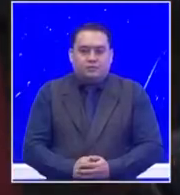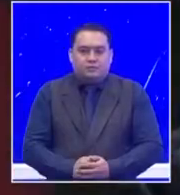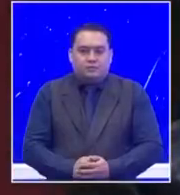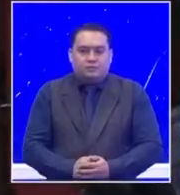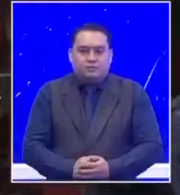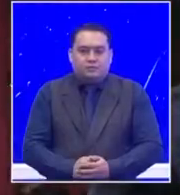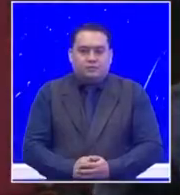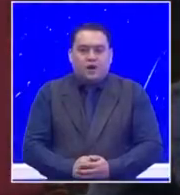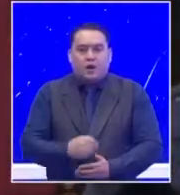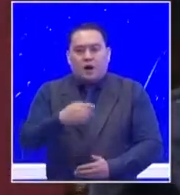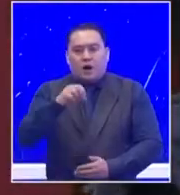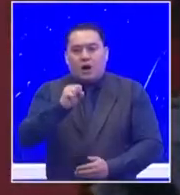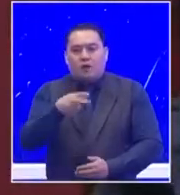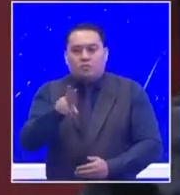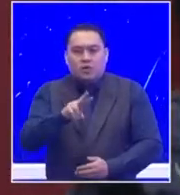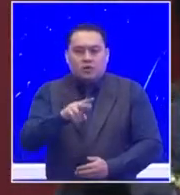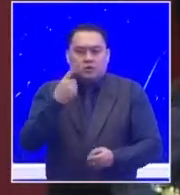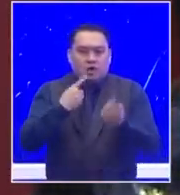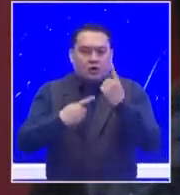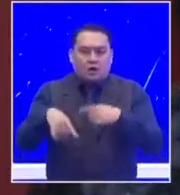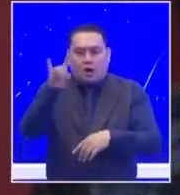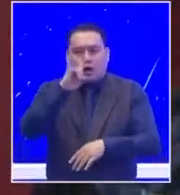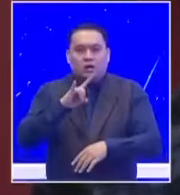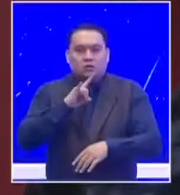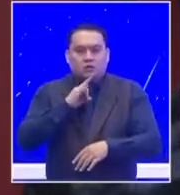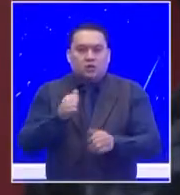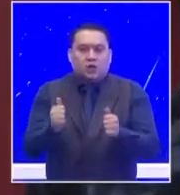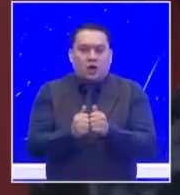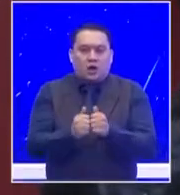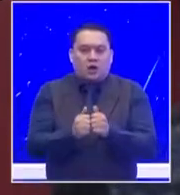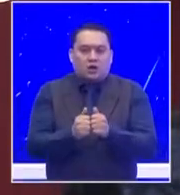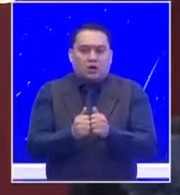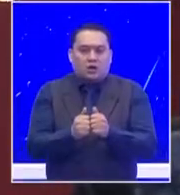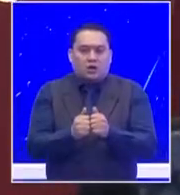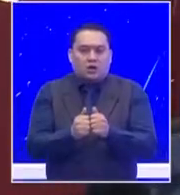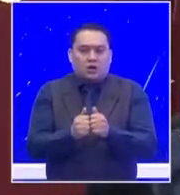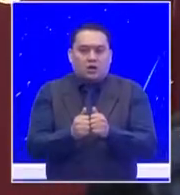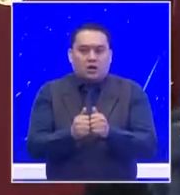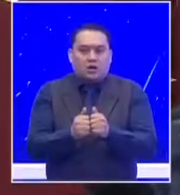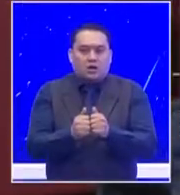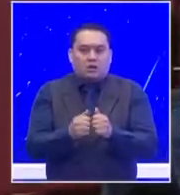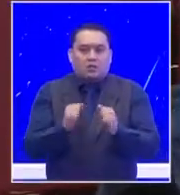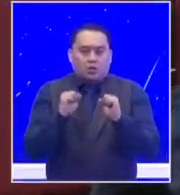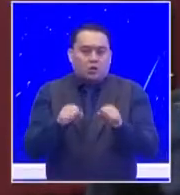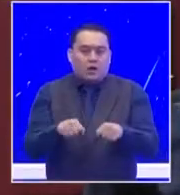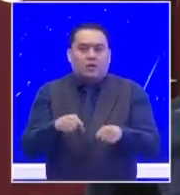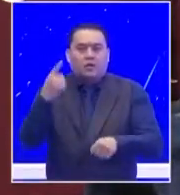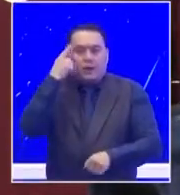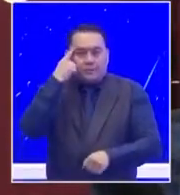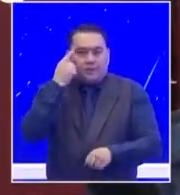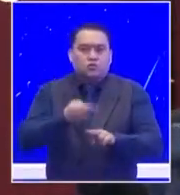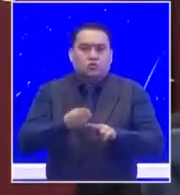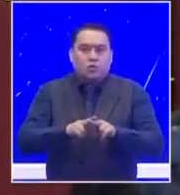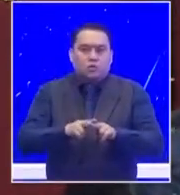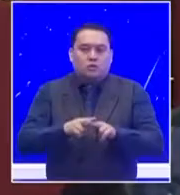Абайды жылатқан қазақ, басқа оның қасында басқа қазақ тұра ма деп.